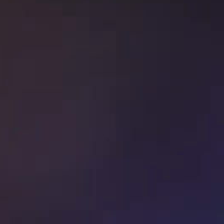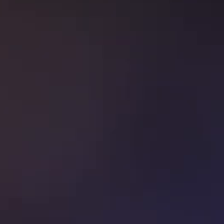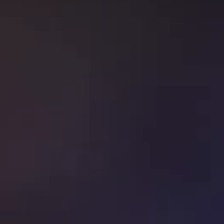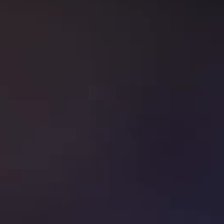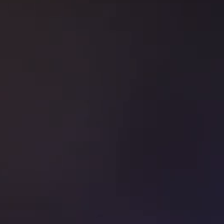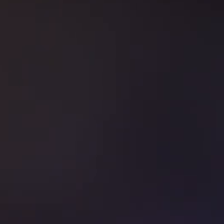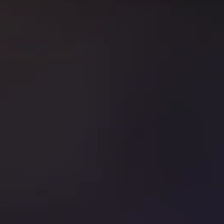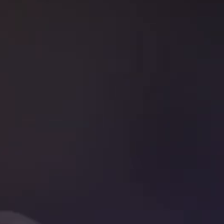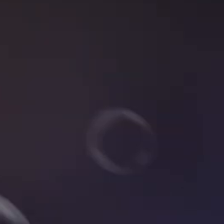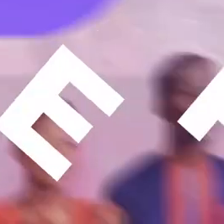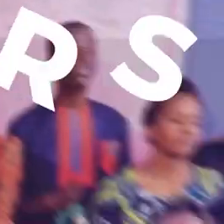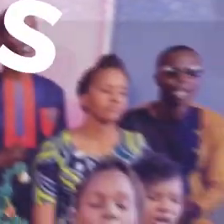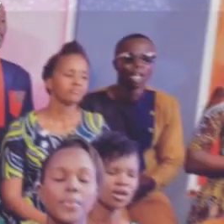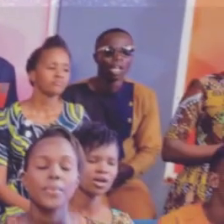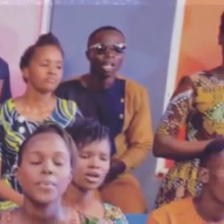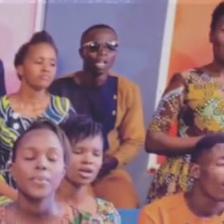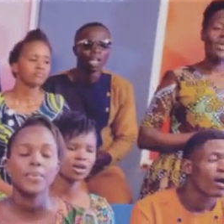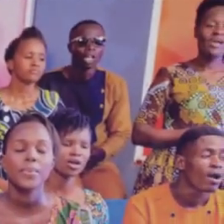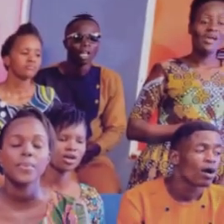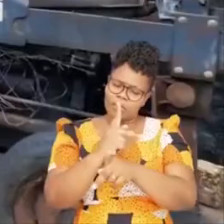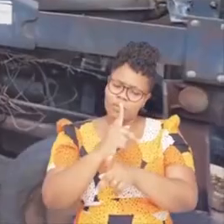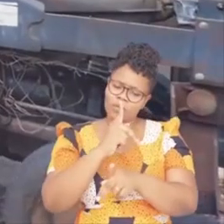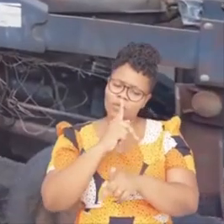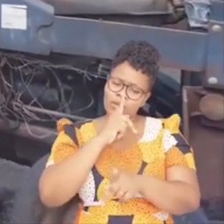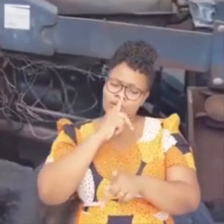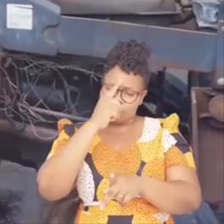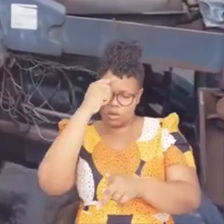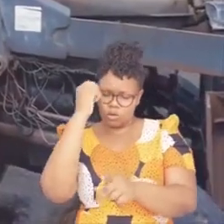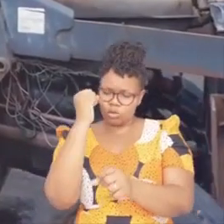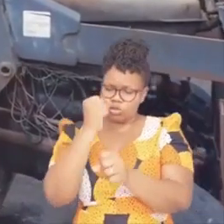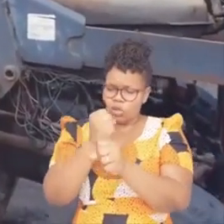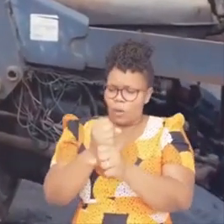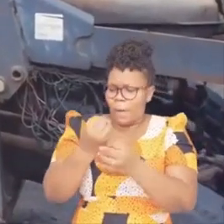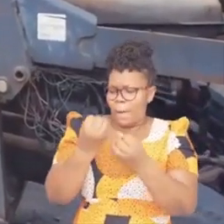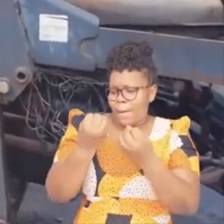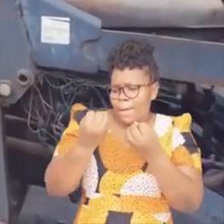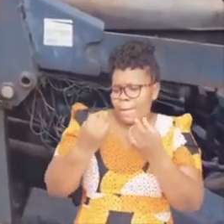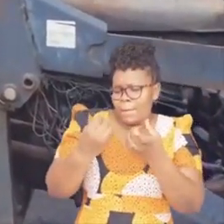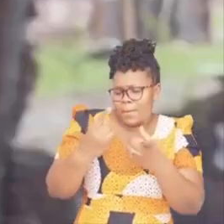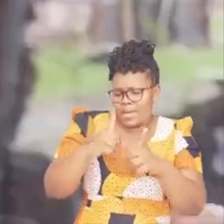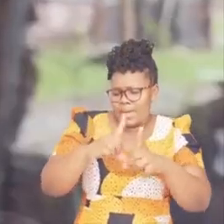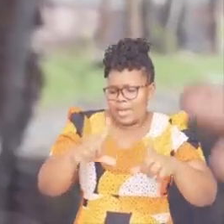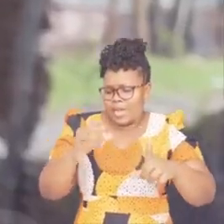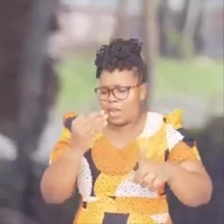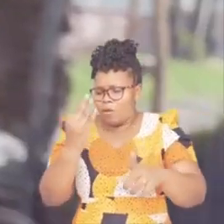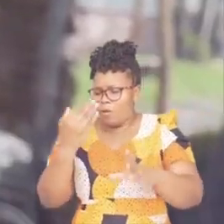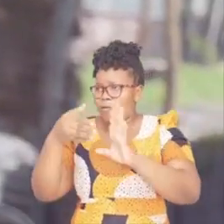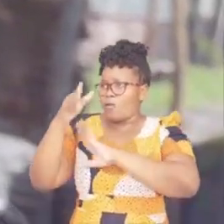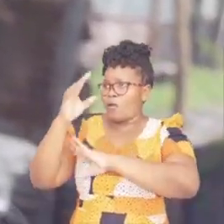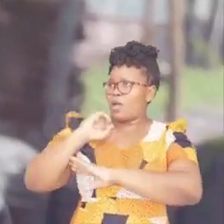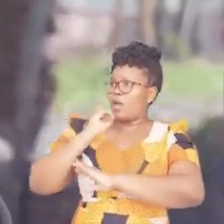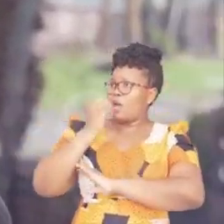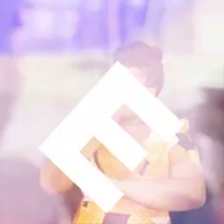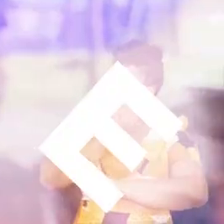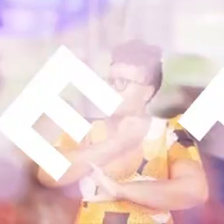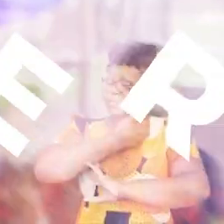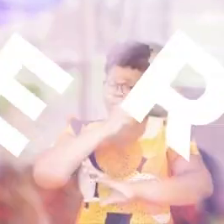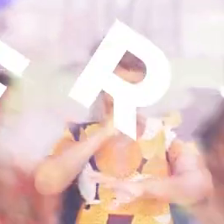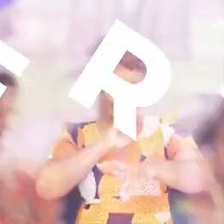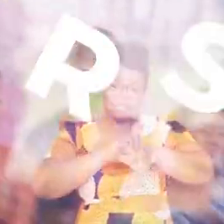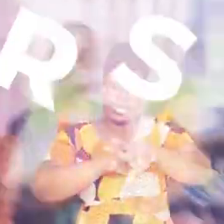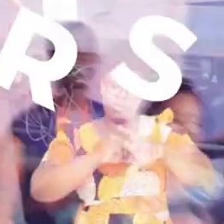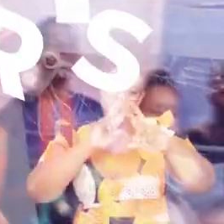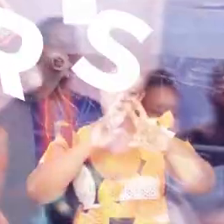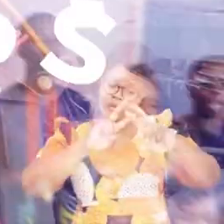Grace Adhiambo. Guest choirs attending are heroes of faith ministers from Mombasa. Ni Bwana wetu,